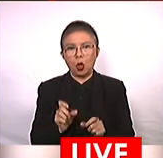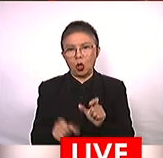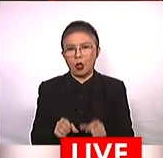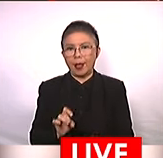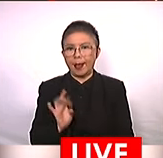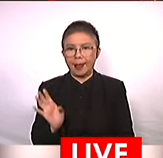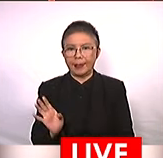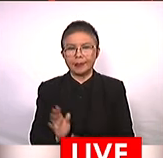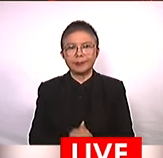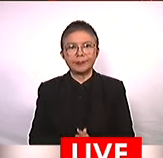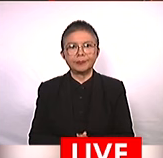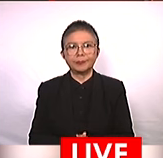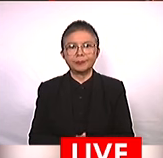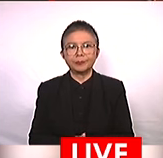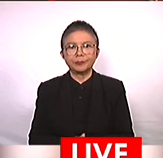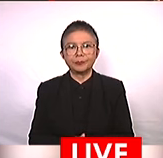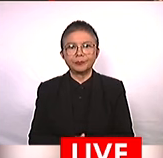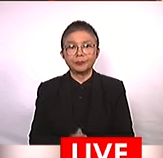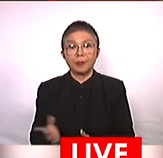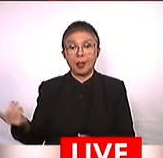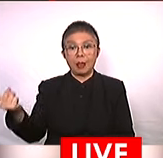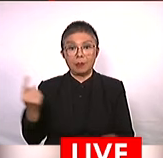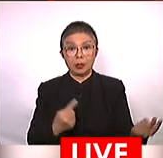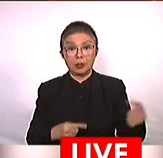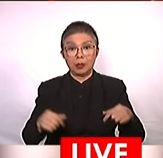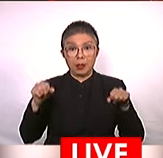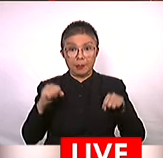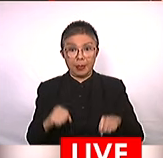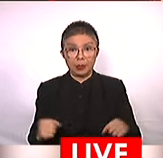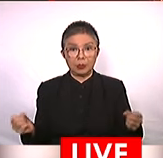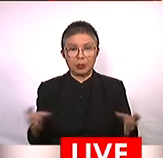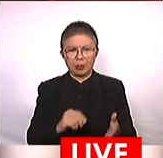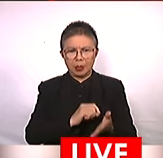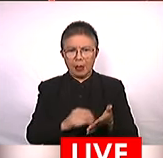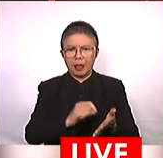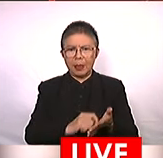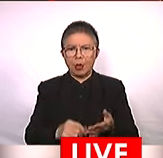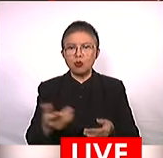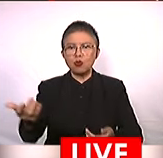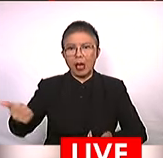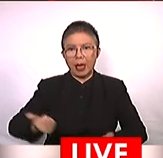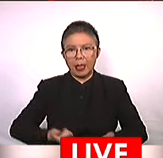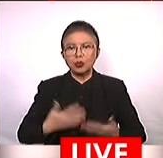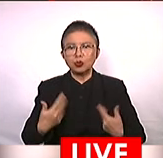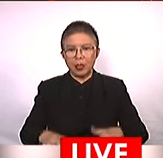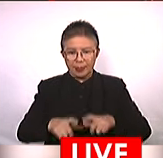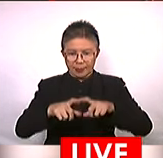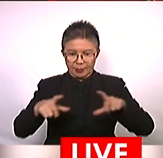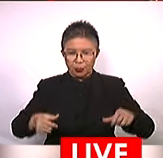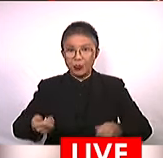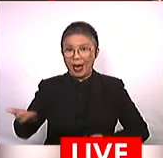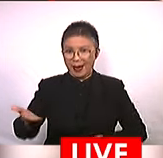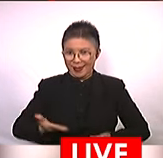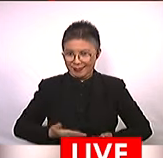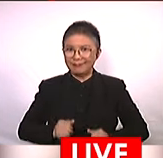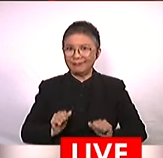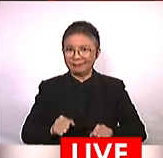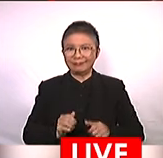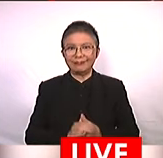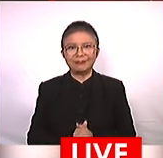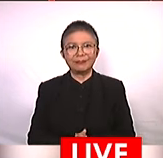di lokasi debat yang dapat memasuki area debat hanya nama-nama yang sudah terdaftar dan memiliki undangan